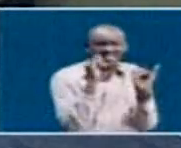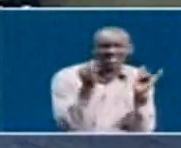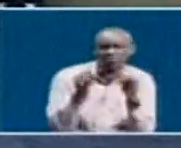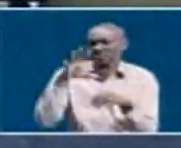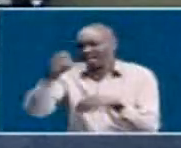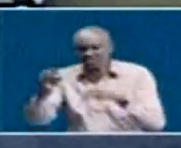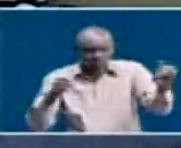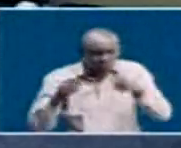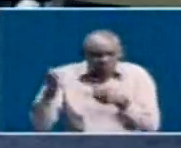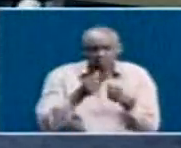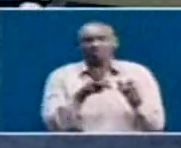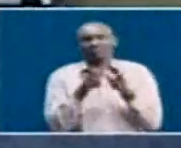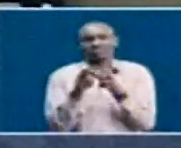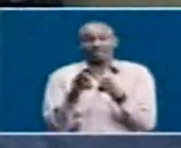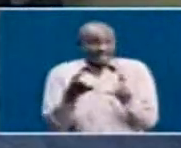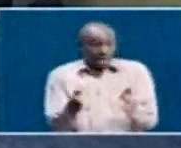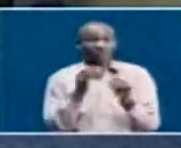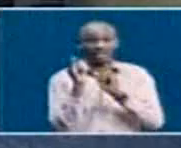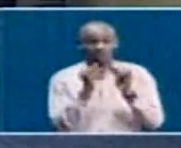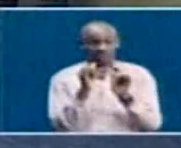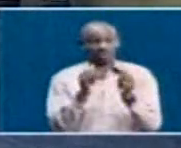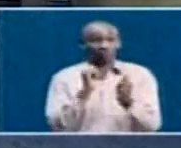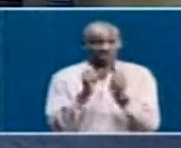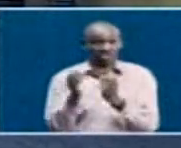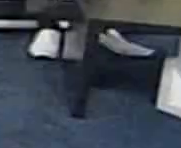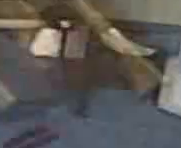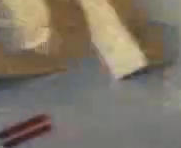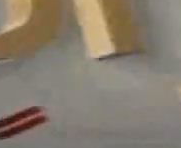taarifa kikamilifu. Miongoni mwa taarifa hizo ni kwamba